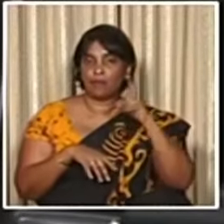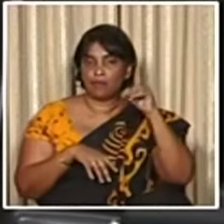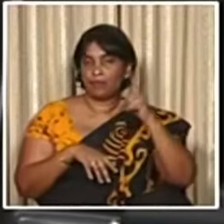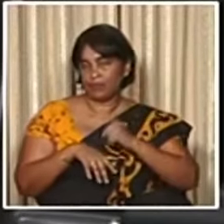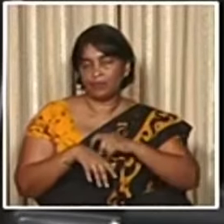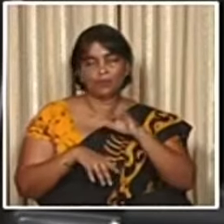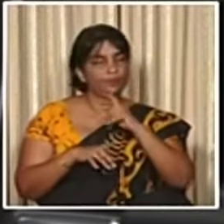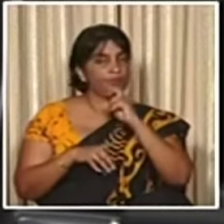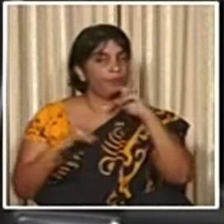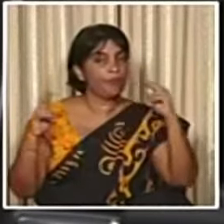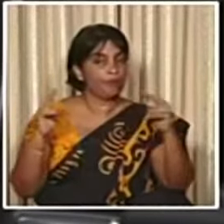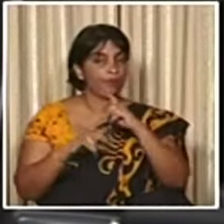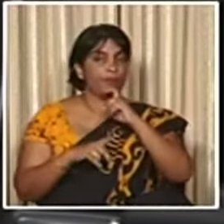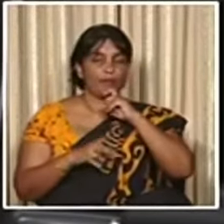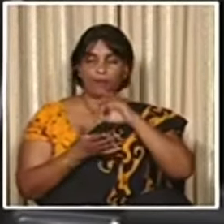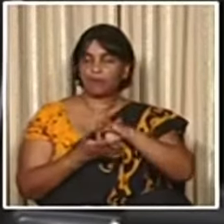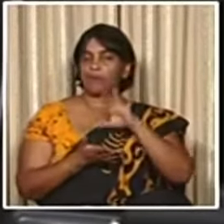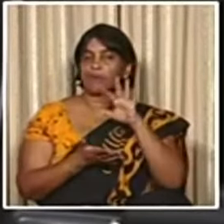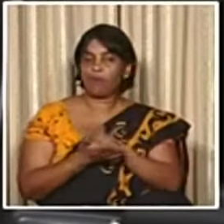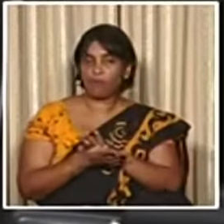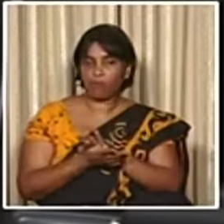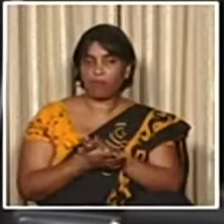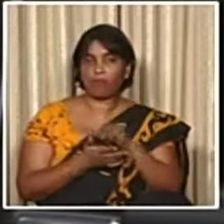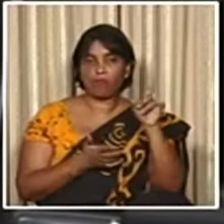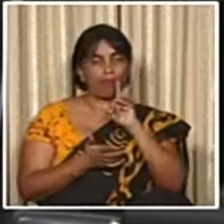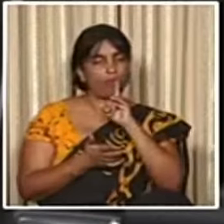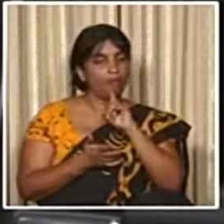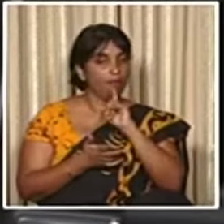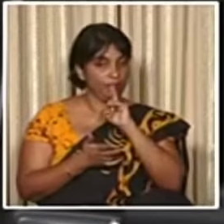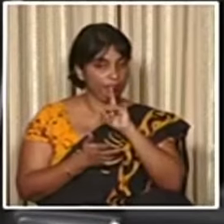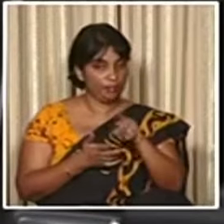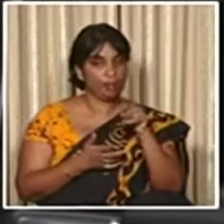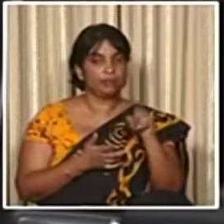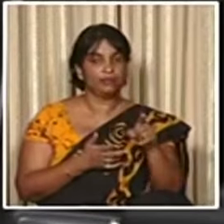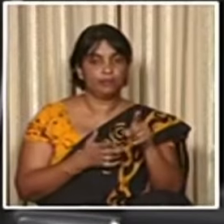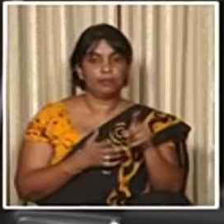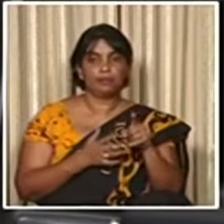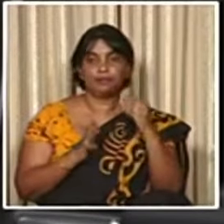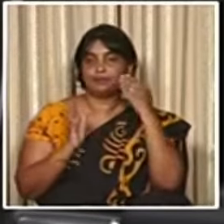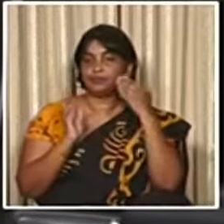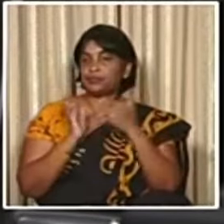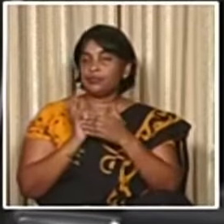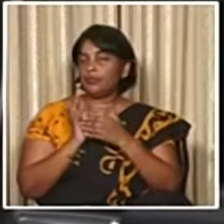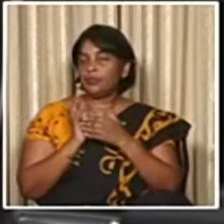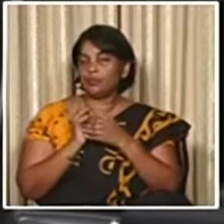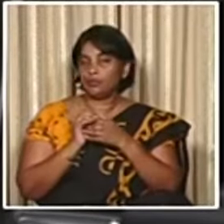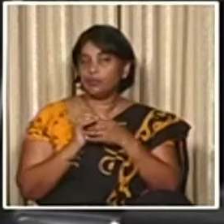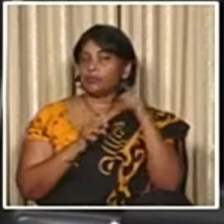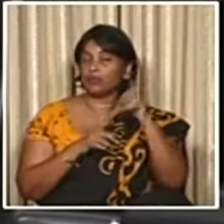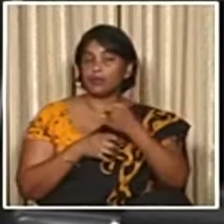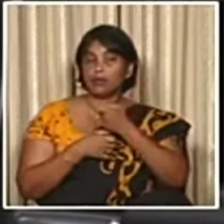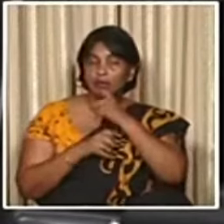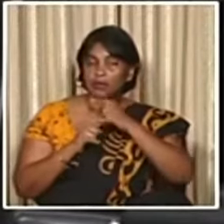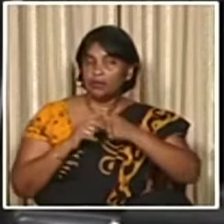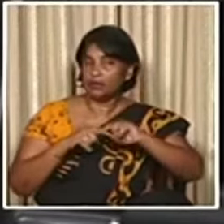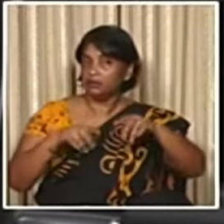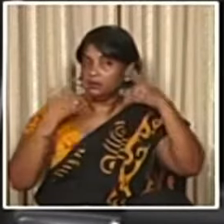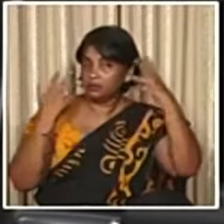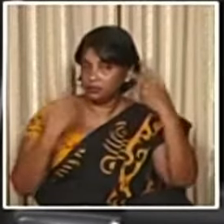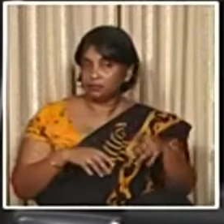අවස්ථාවක ශ්‍රේෂ්ඨාධිකරණයේ නඩු තීන්දුවක් දුන්නා. ඒ නඩු තීන්දුවේදී මතු කරපු කාරණය තමයි ඒ නඩුව අහලා